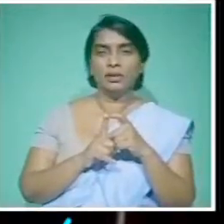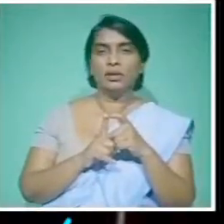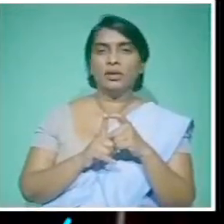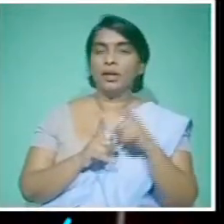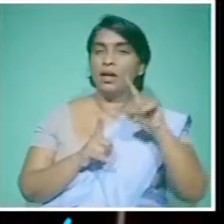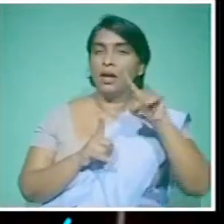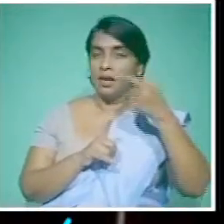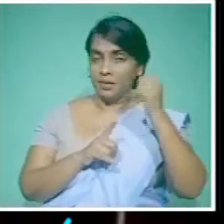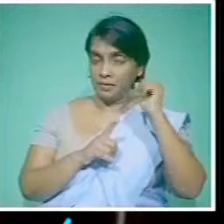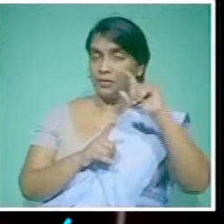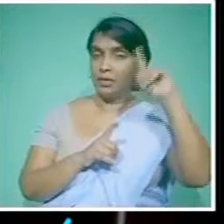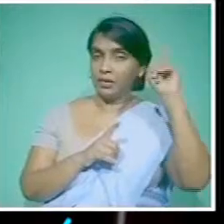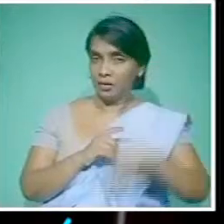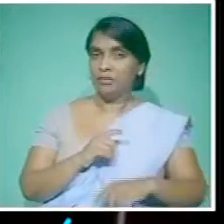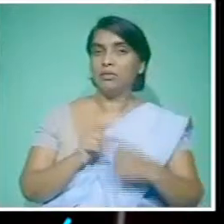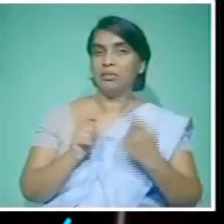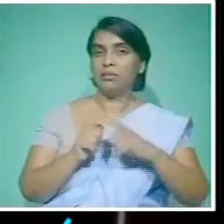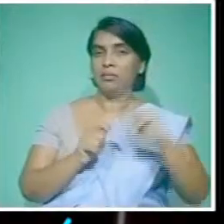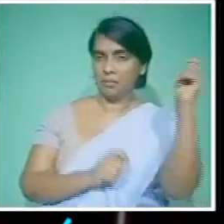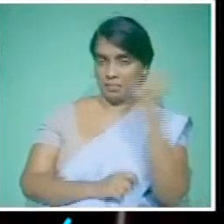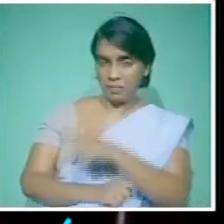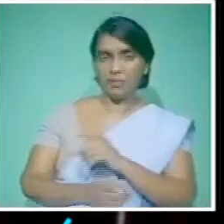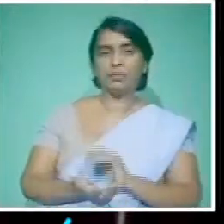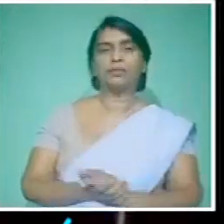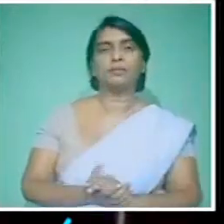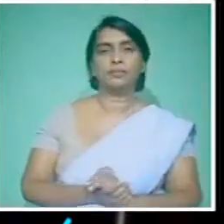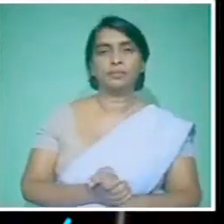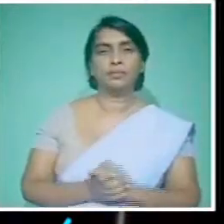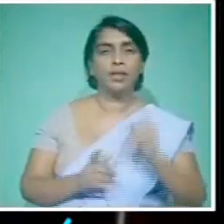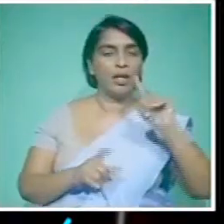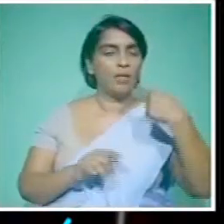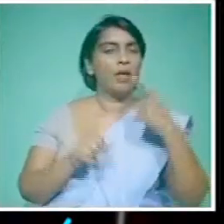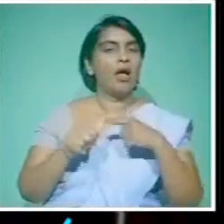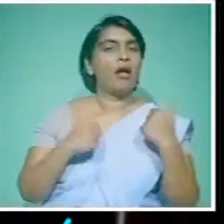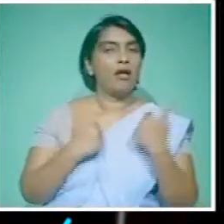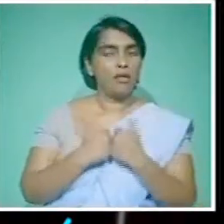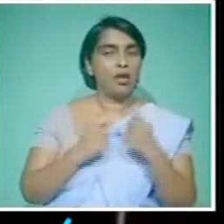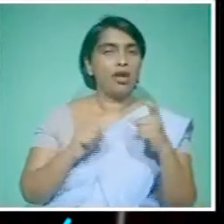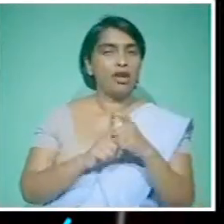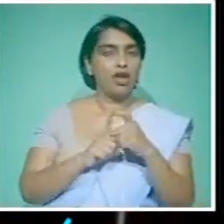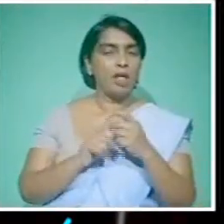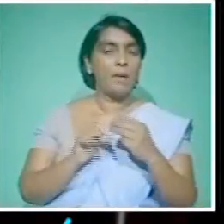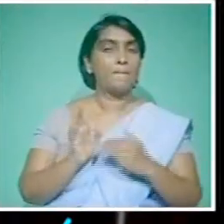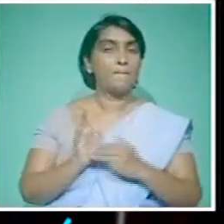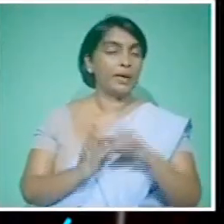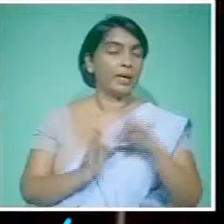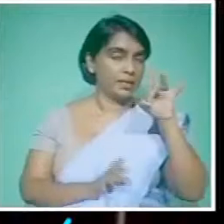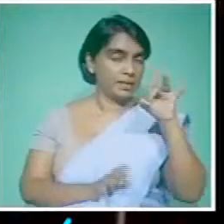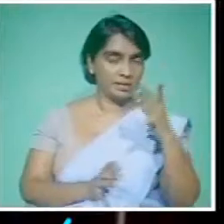154000 dollars iya apita gewimak siddha una labana april wenakota dollar million 100k